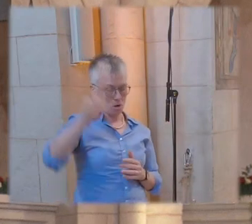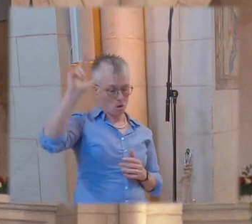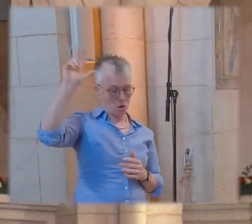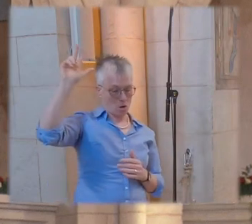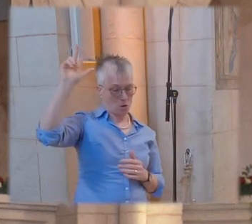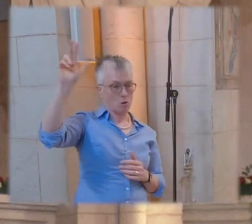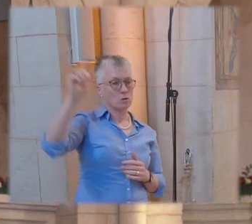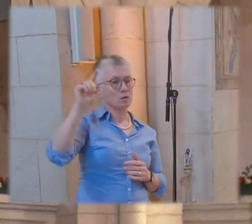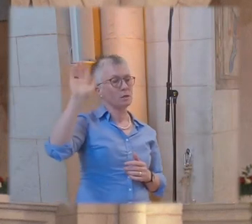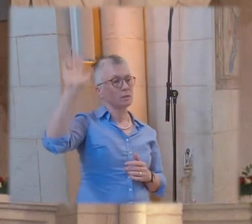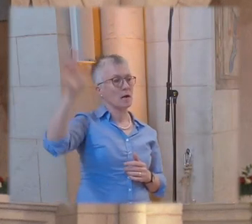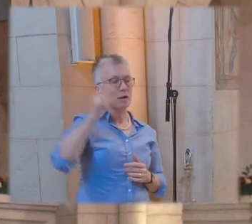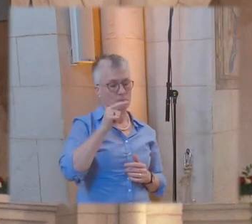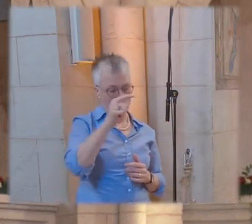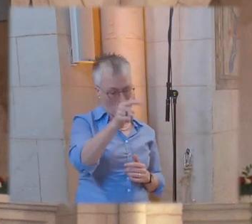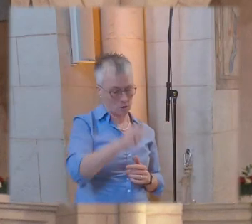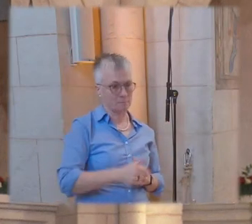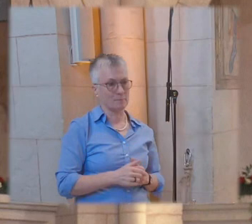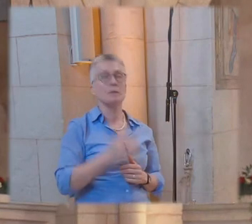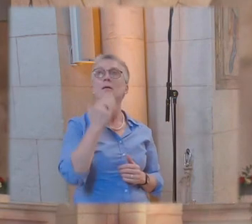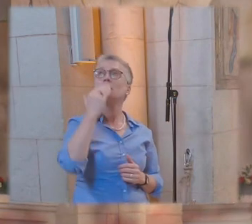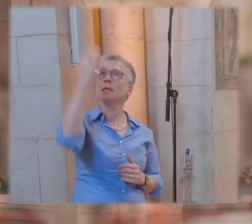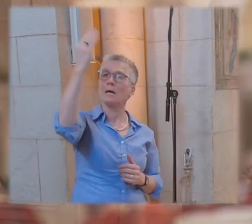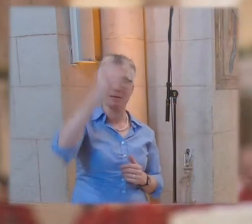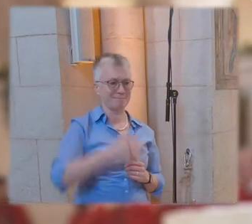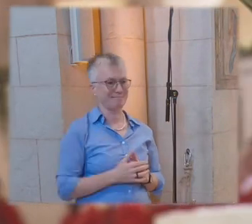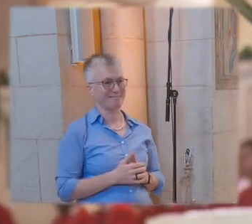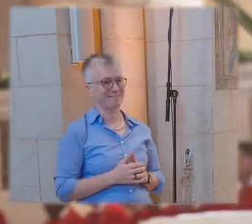Knie beugen vor dem Namen Jesu.